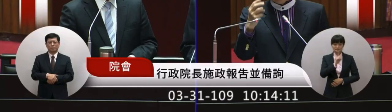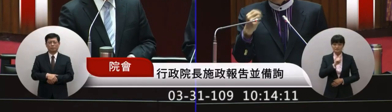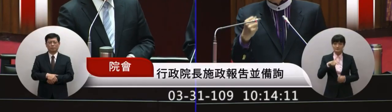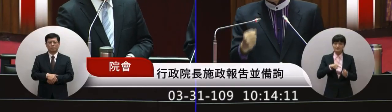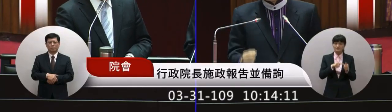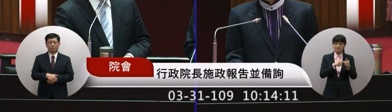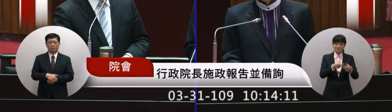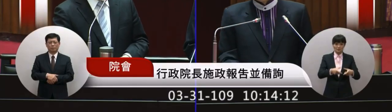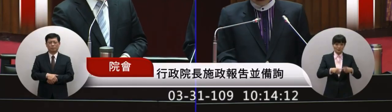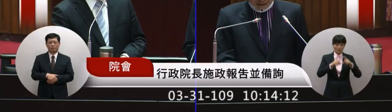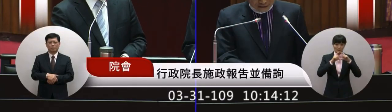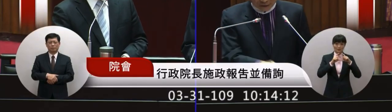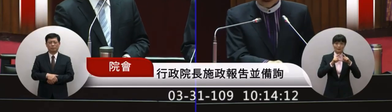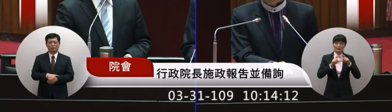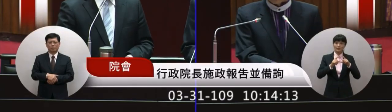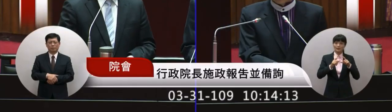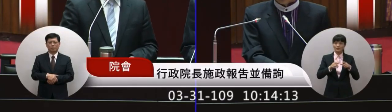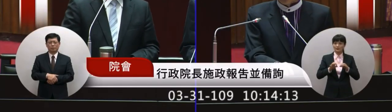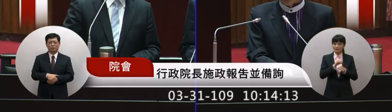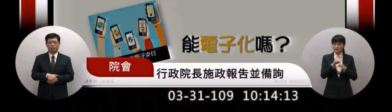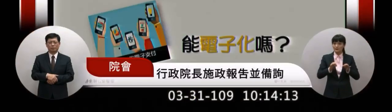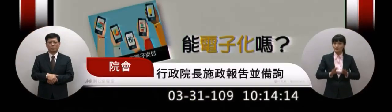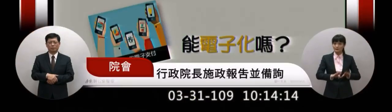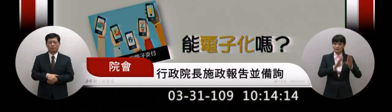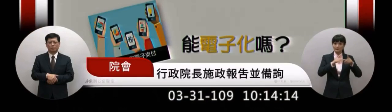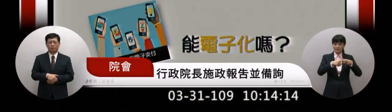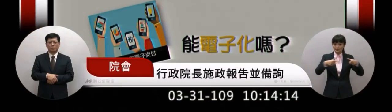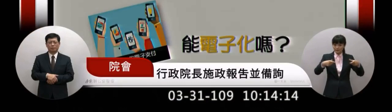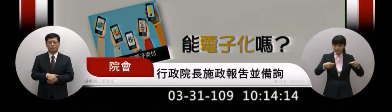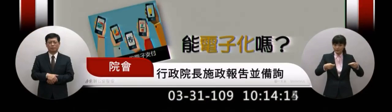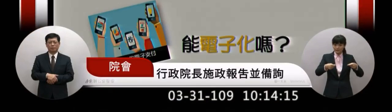到23亿，你这样子折扣券，